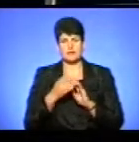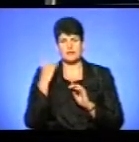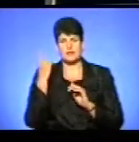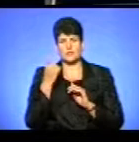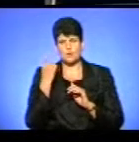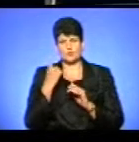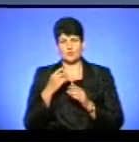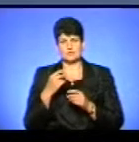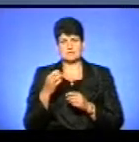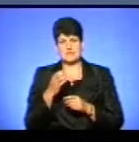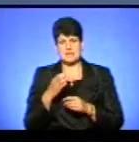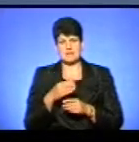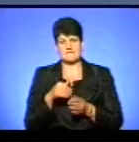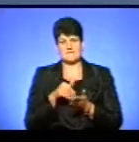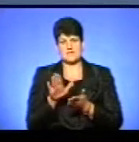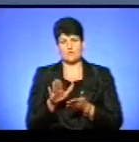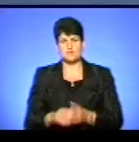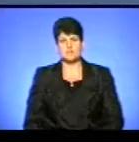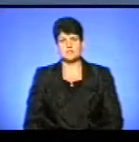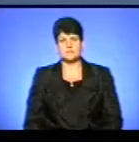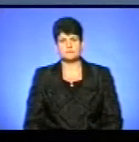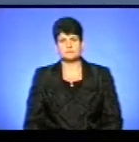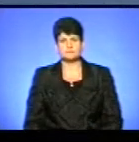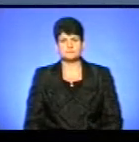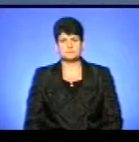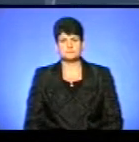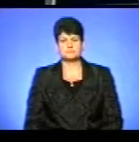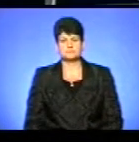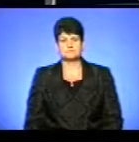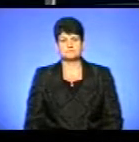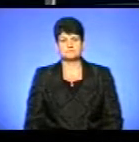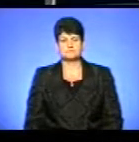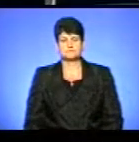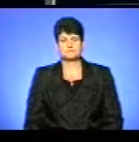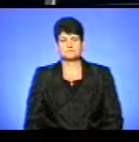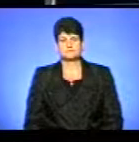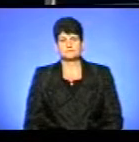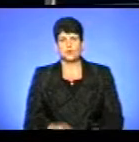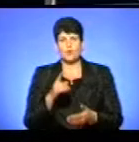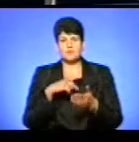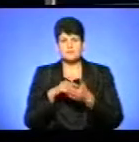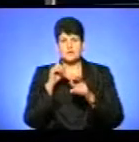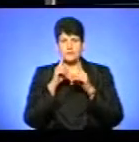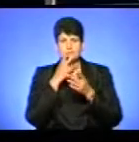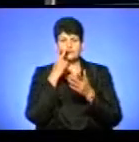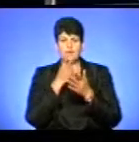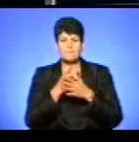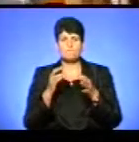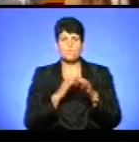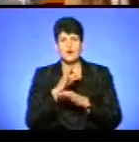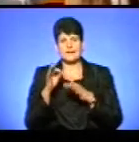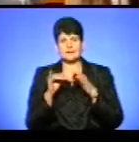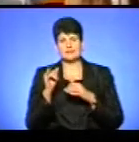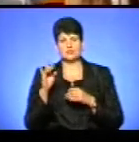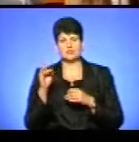відмовилася. У міській раді репрезентували проєкт